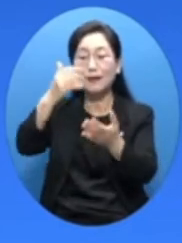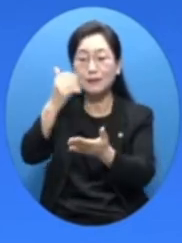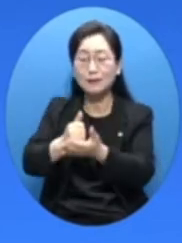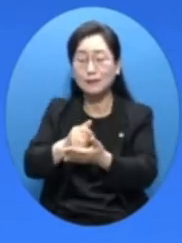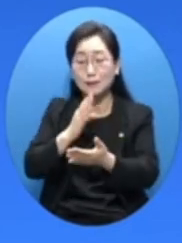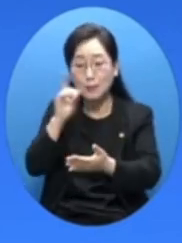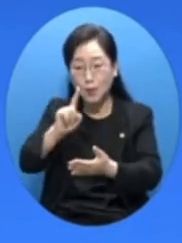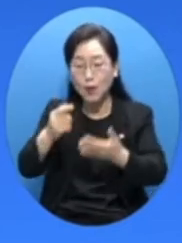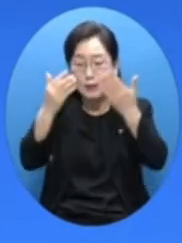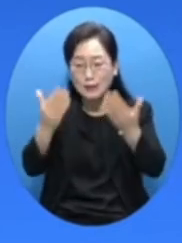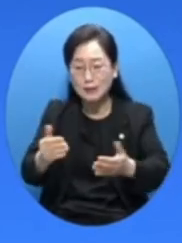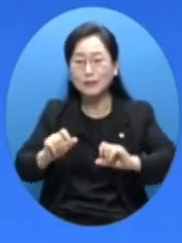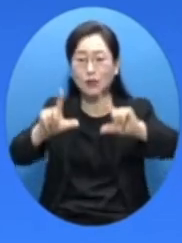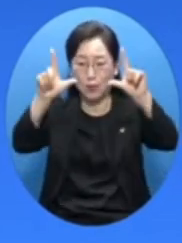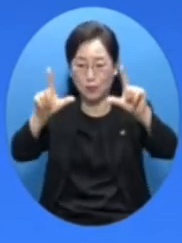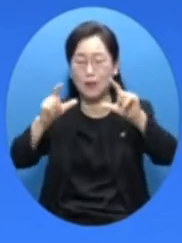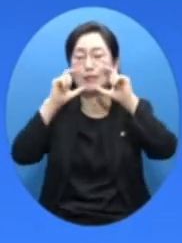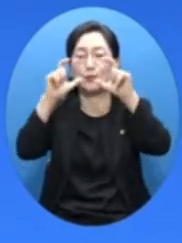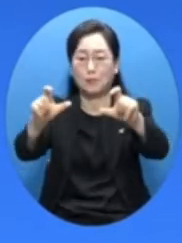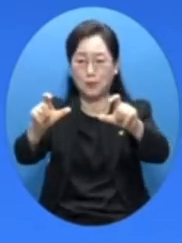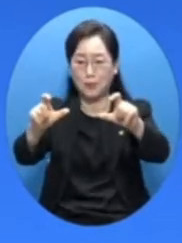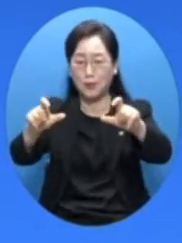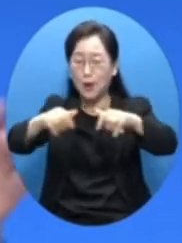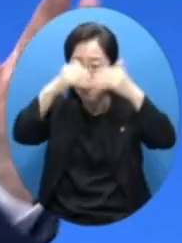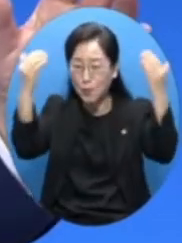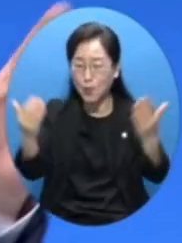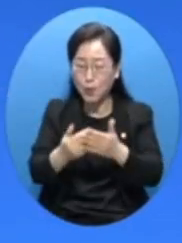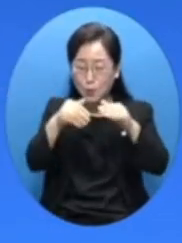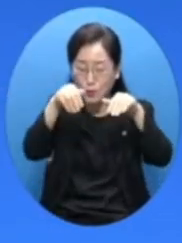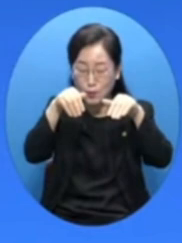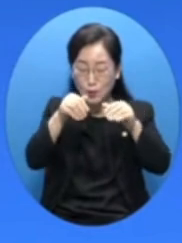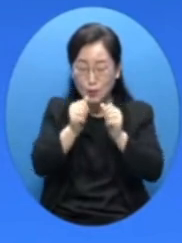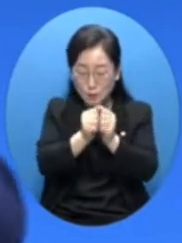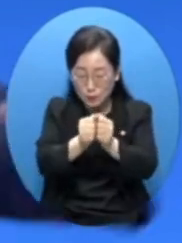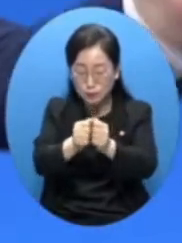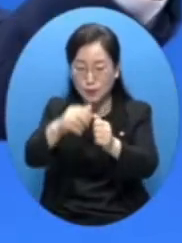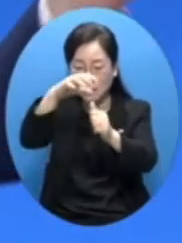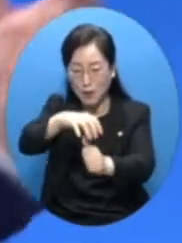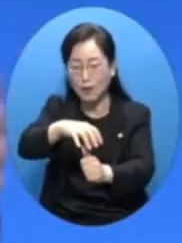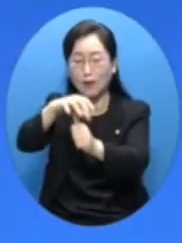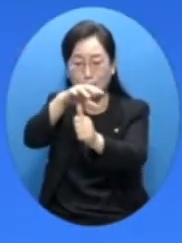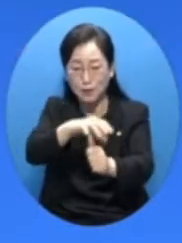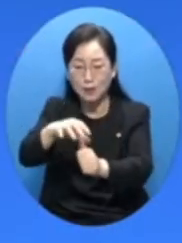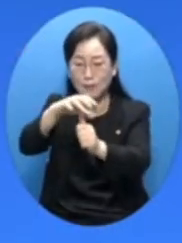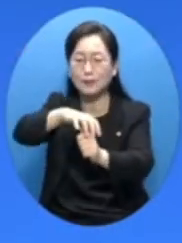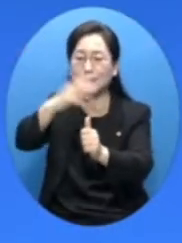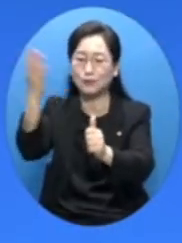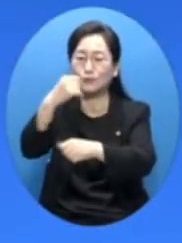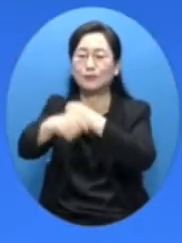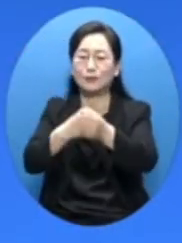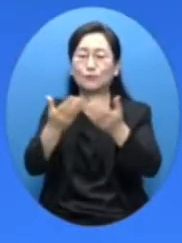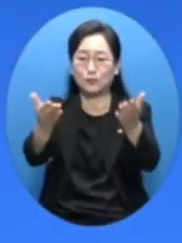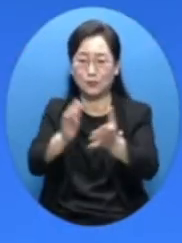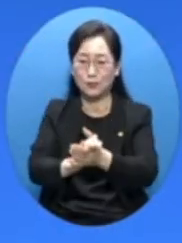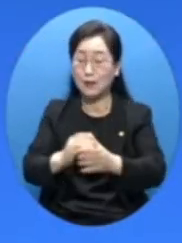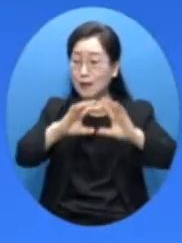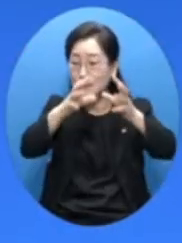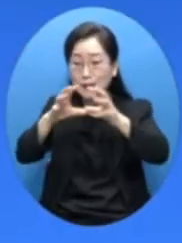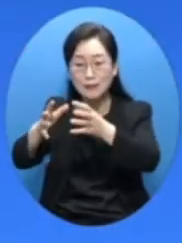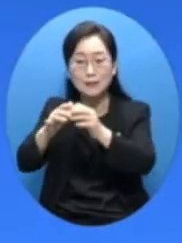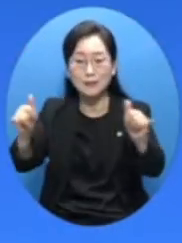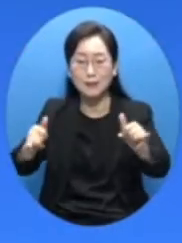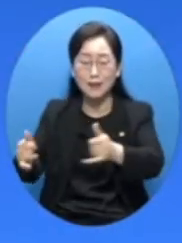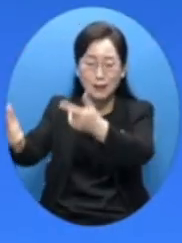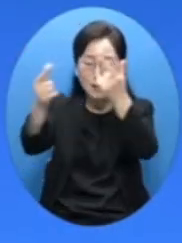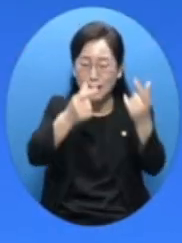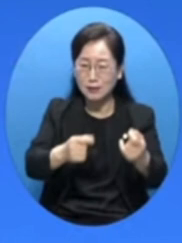희년의 해를 선포하셔서 모든 포로된 데서 모든 결박을 다 자유케 해주셨습니다. 이상 사람들이 다